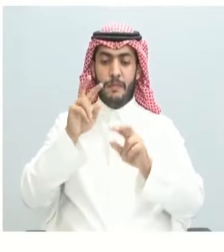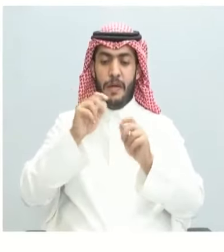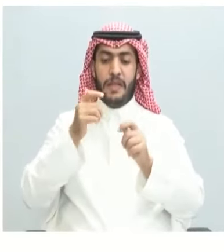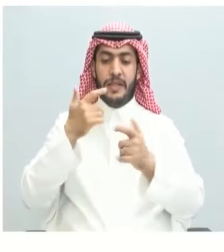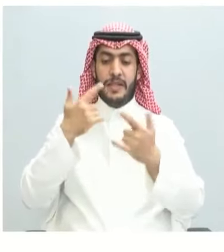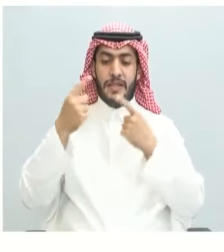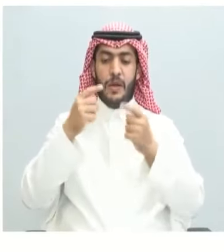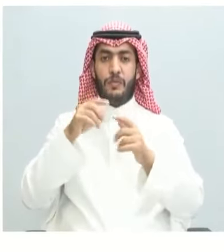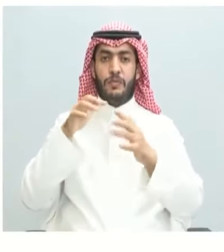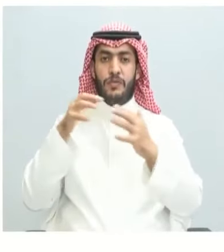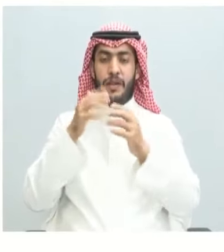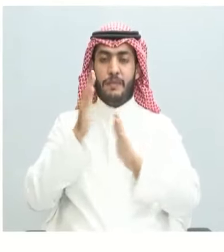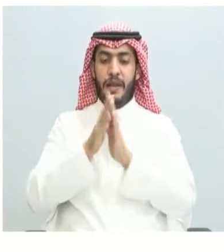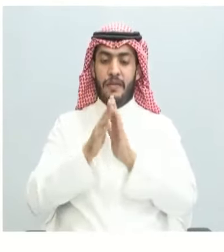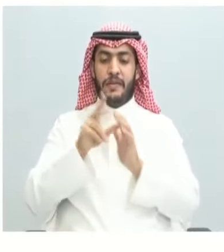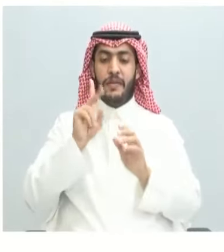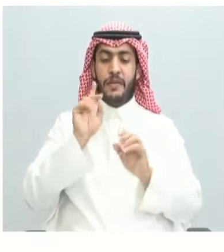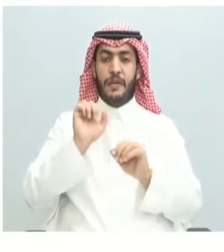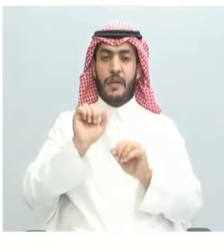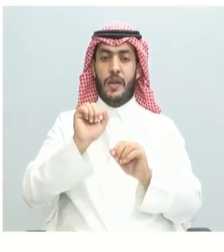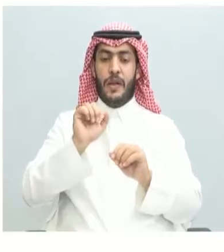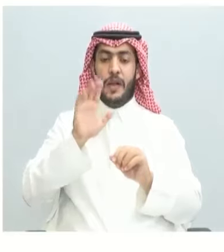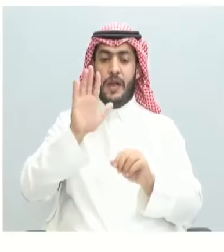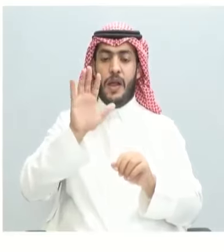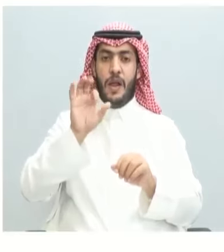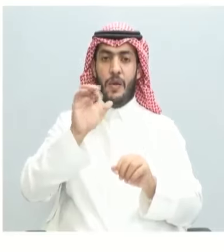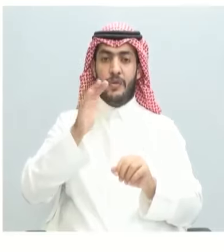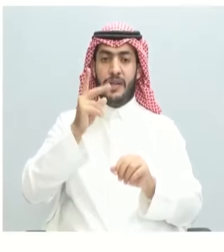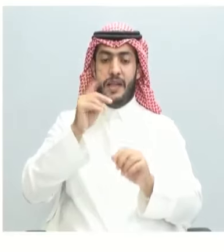الملفات وايضا الوحده الثانيه وهي خاصه بالملتيميتر